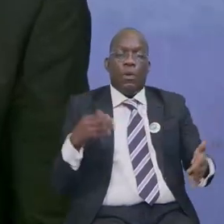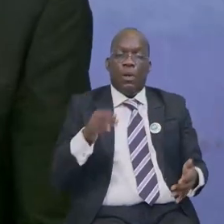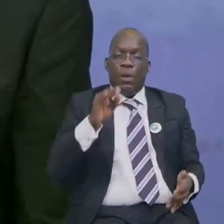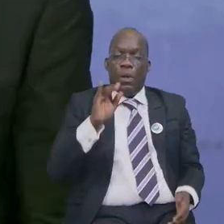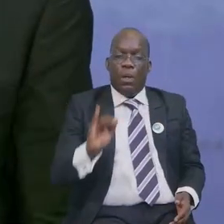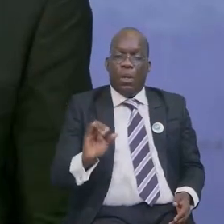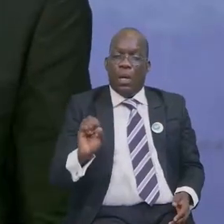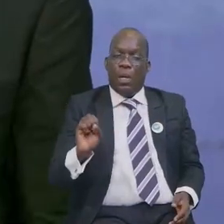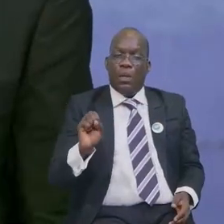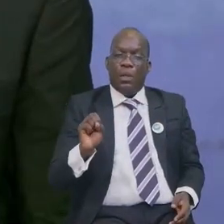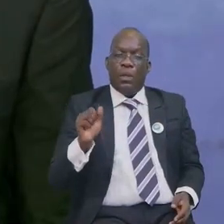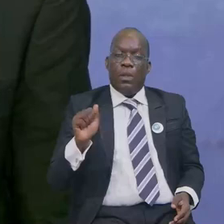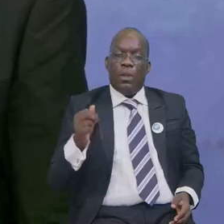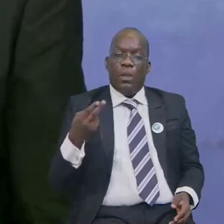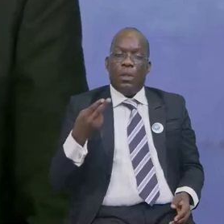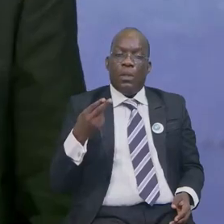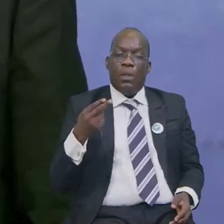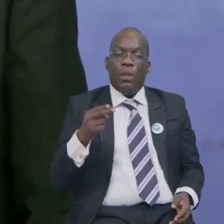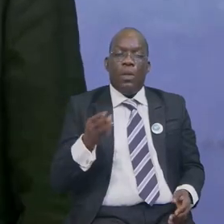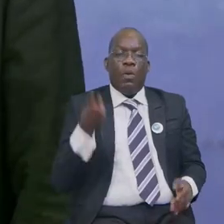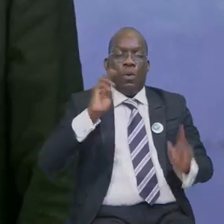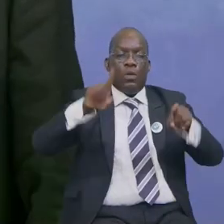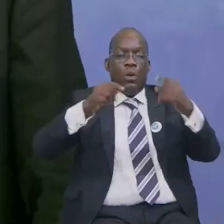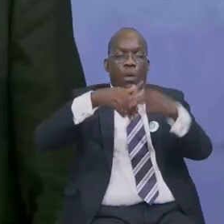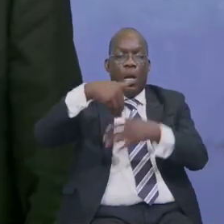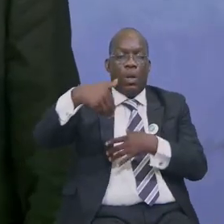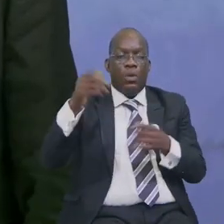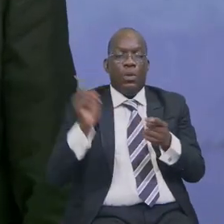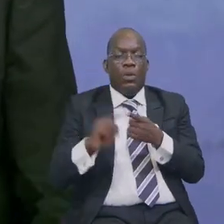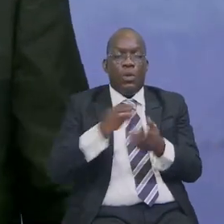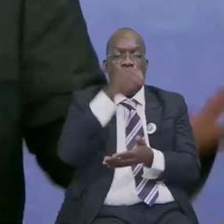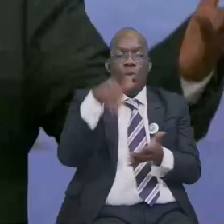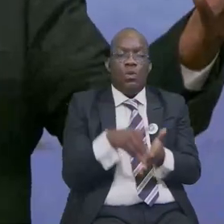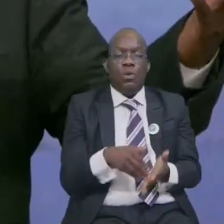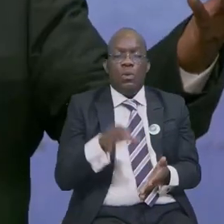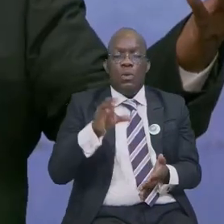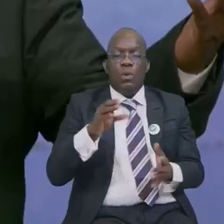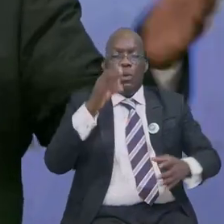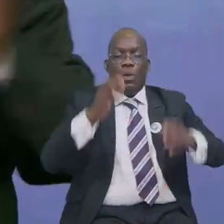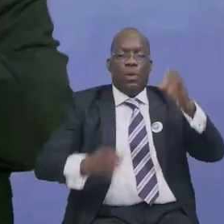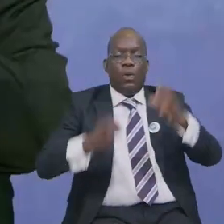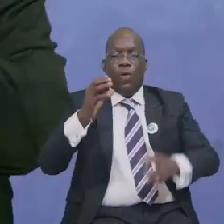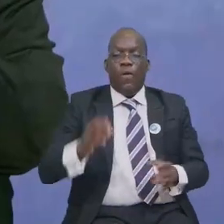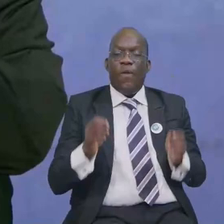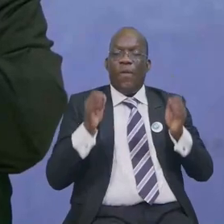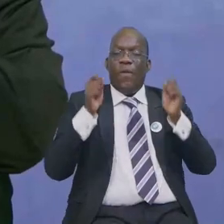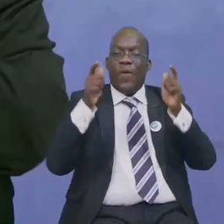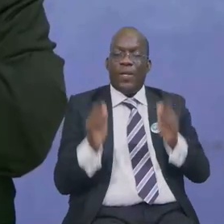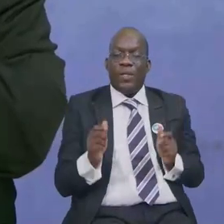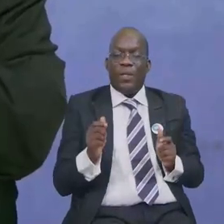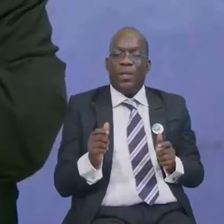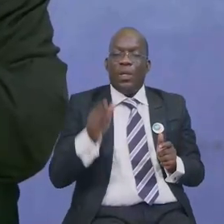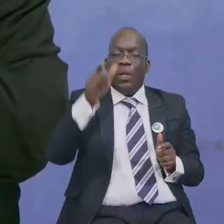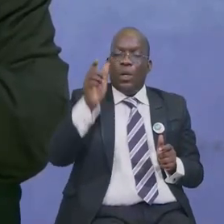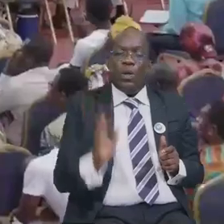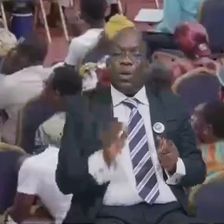4. Ésaïe qui était sorti n'était pas encore dans la cour du milieu. Lorsque la si rapide, Dieu